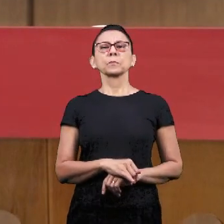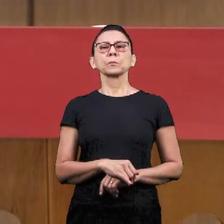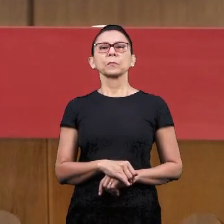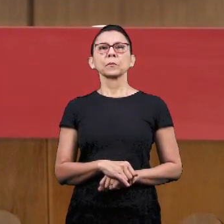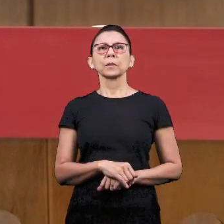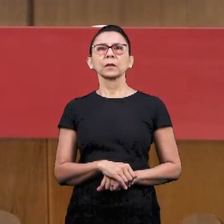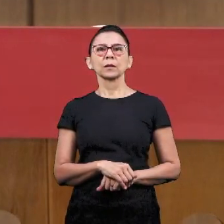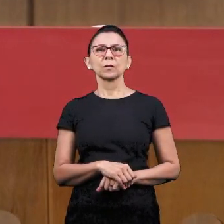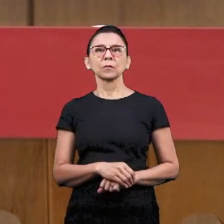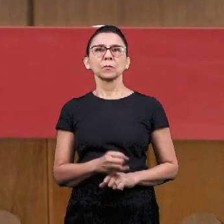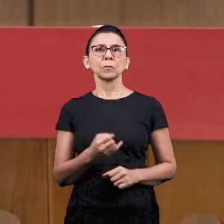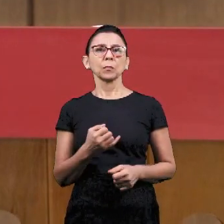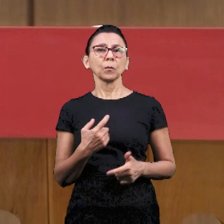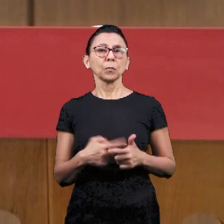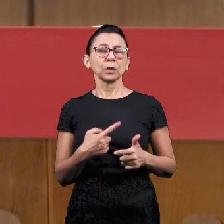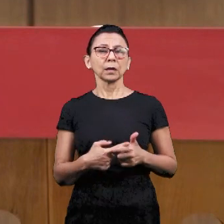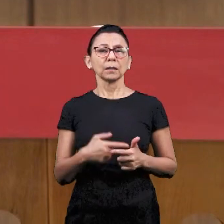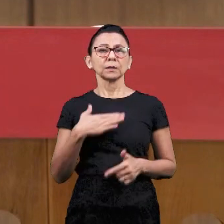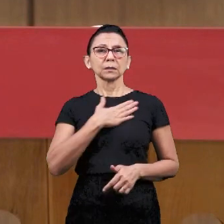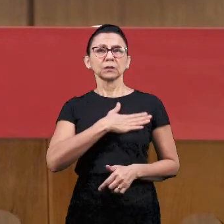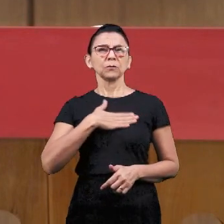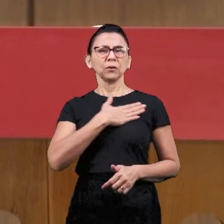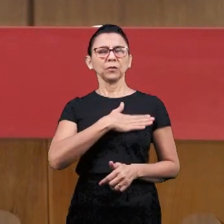Donc, tellement habitué, il est avec